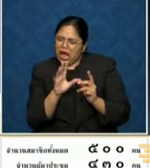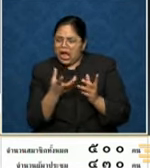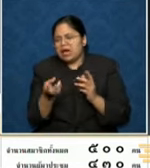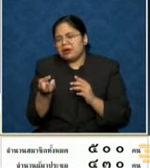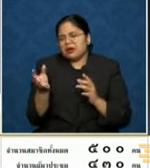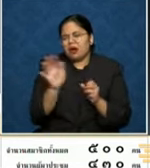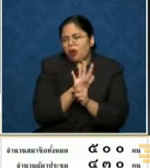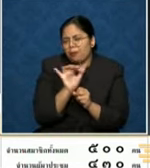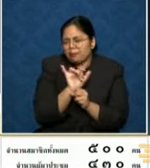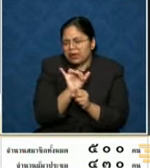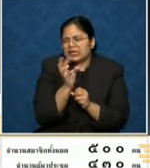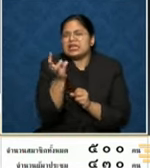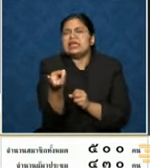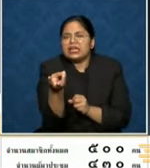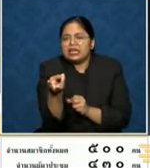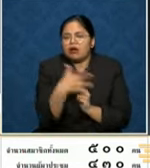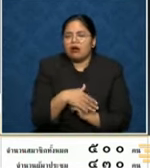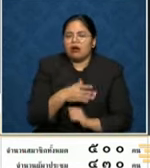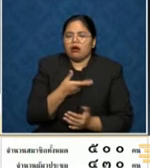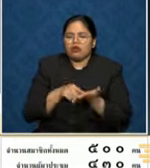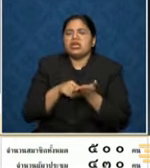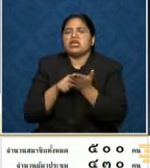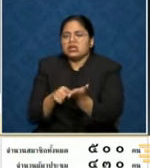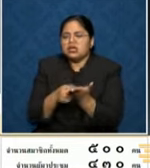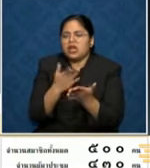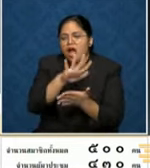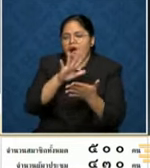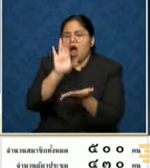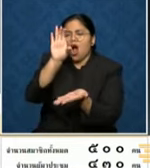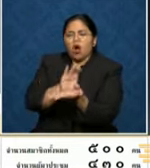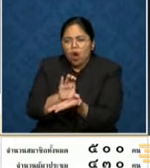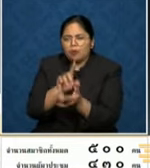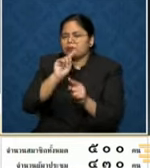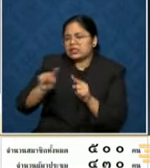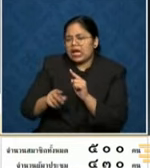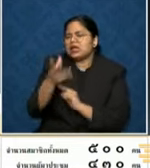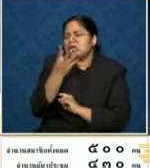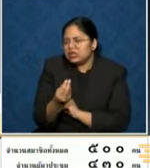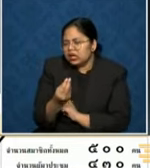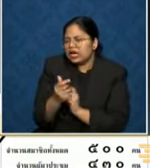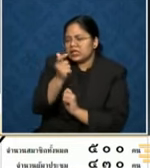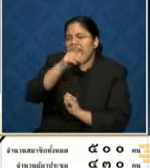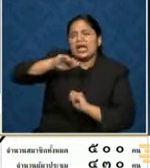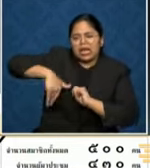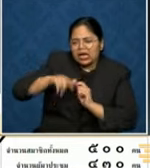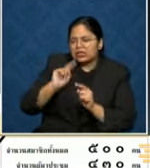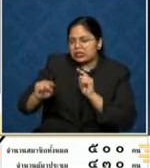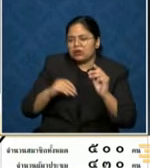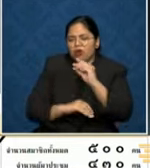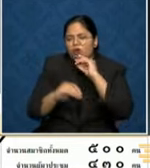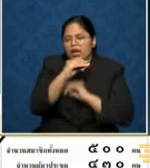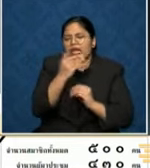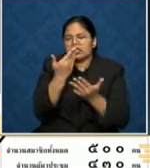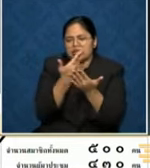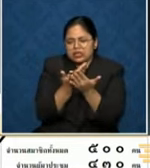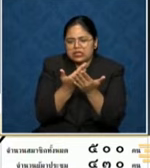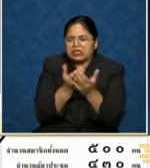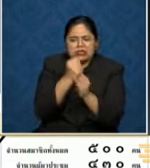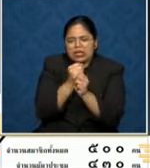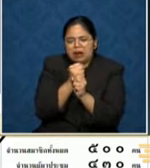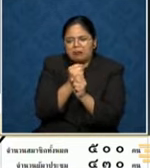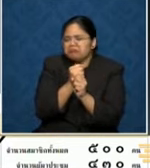จัดตั้งค่อยเสนอขอใช้งบประมาณเหลือจ่ายหรือโอนเปลี่ยนแปลงงานโครงการต่างที่ไม่สามารถดำเนิน